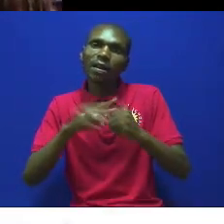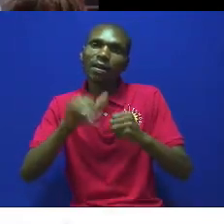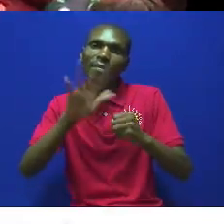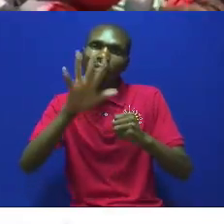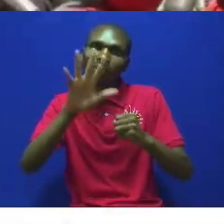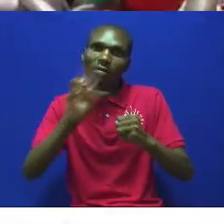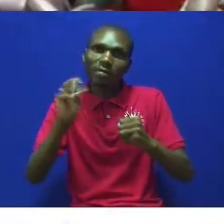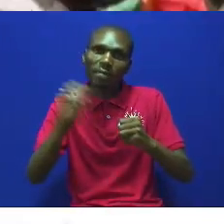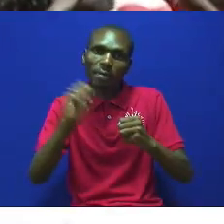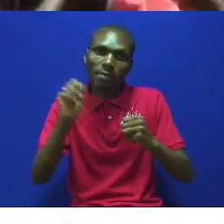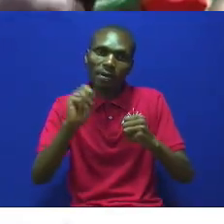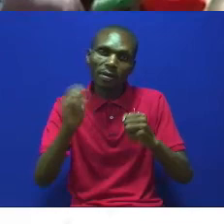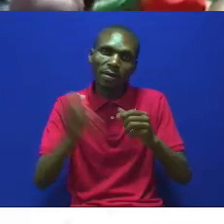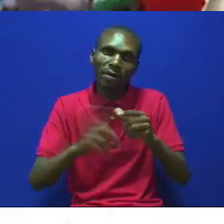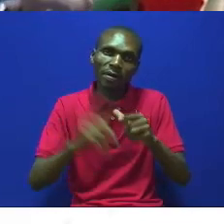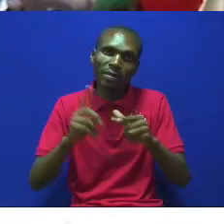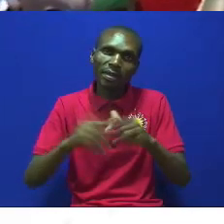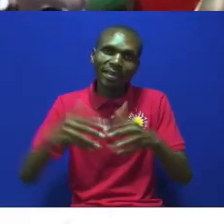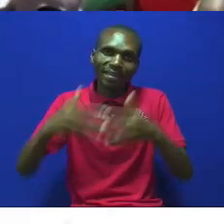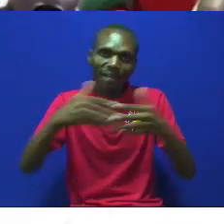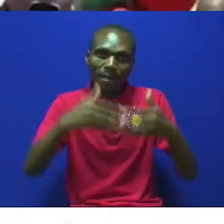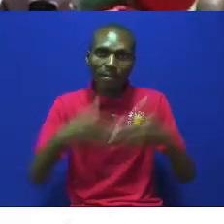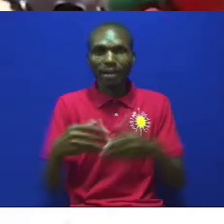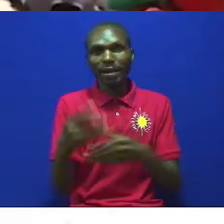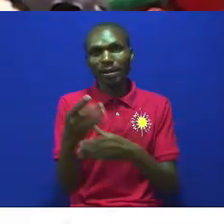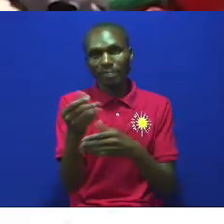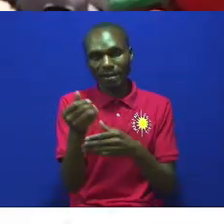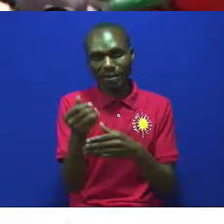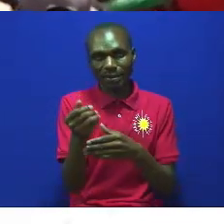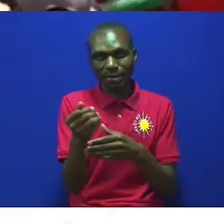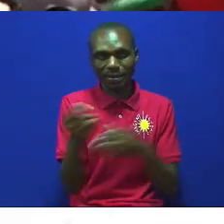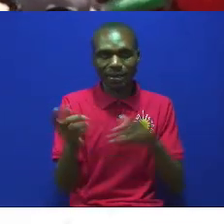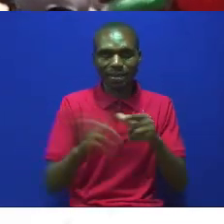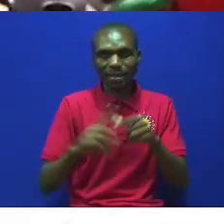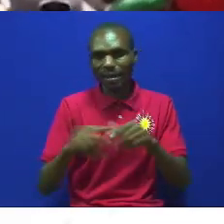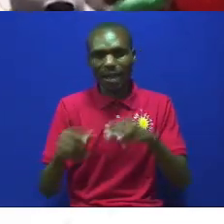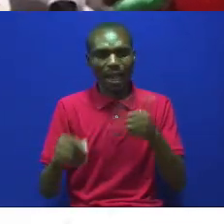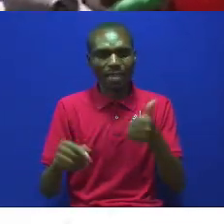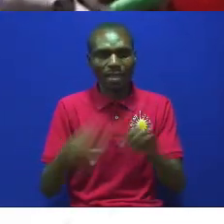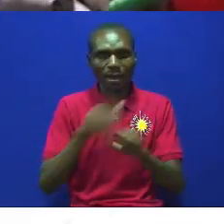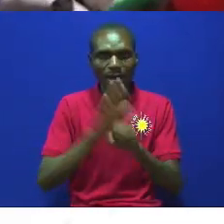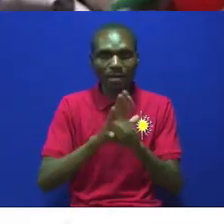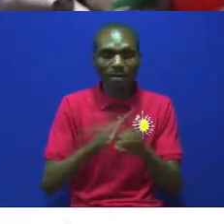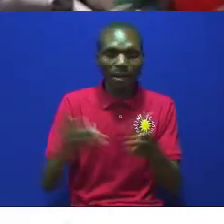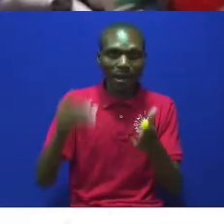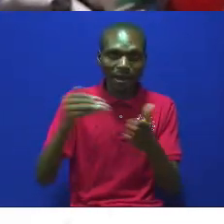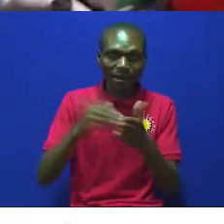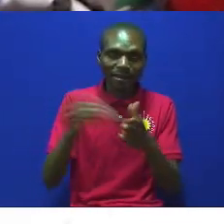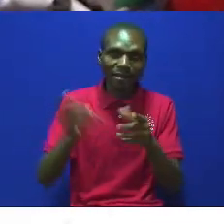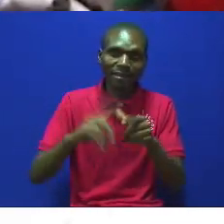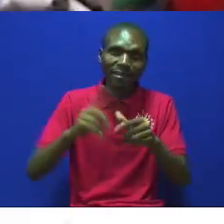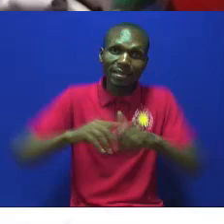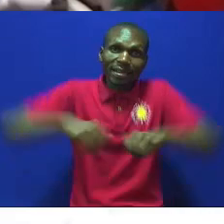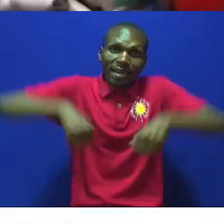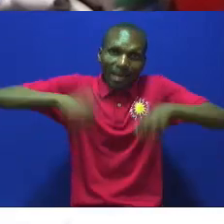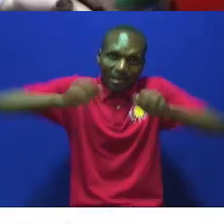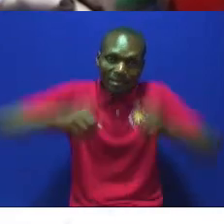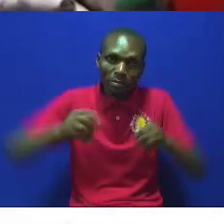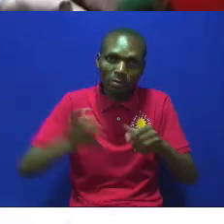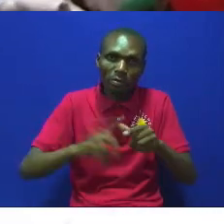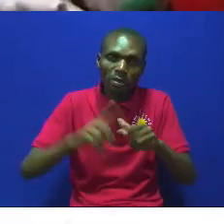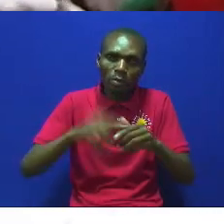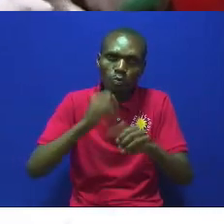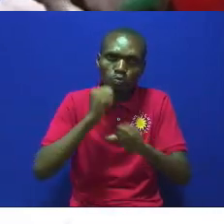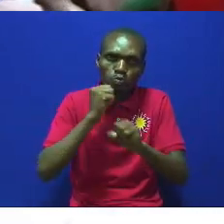950 dola ya Marekani. Wale wengine wote pia wamekubali ya kwamba